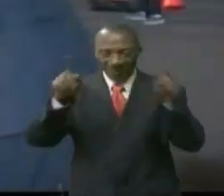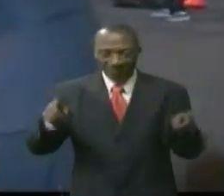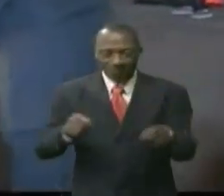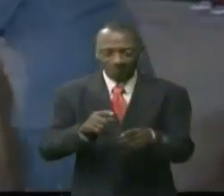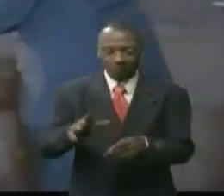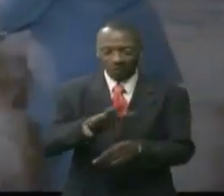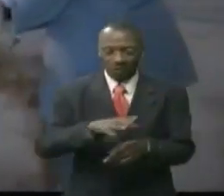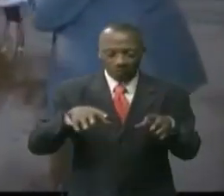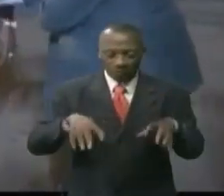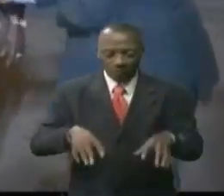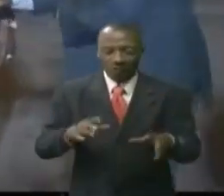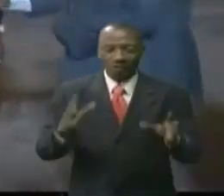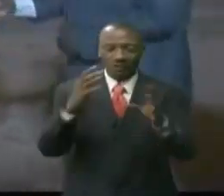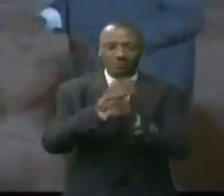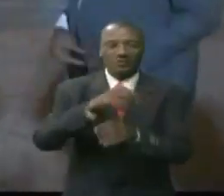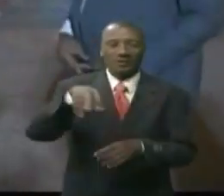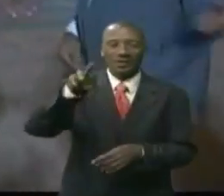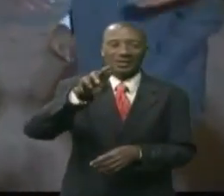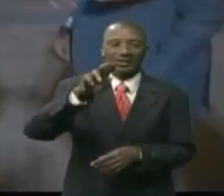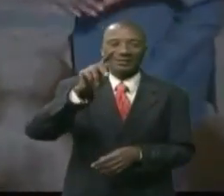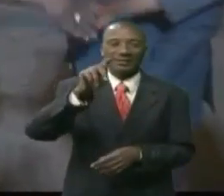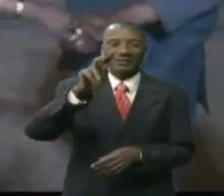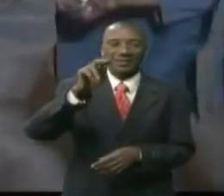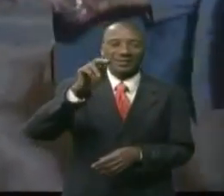c'est de d'aider